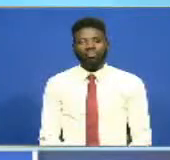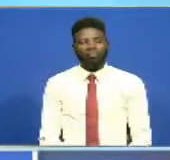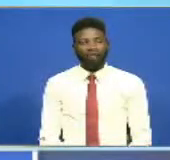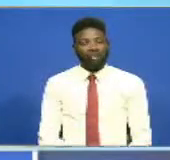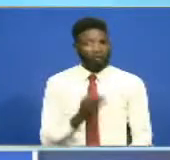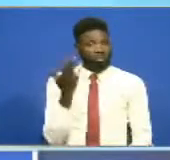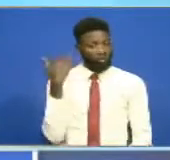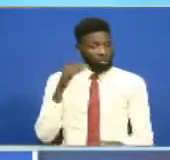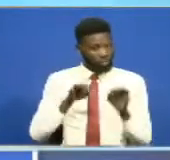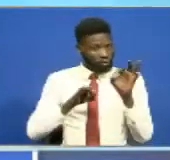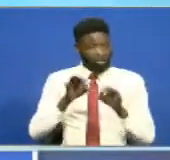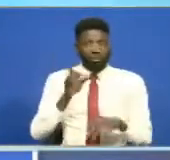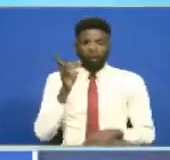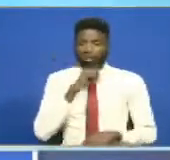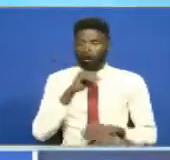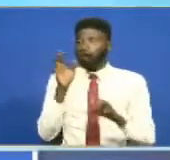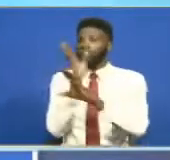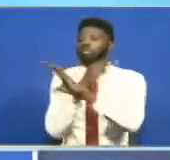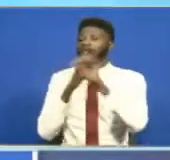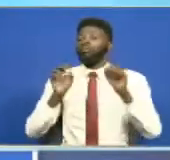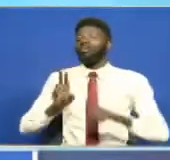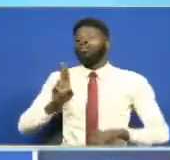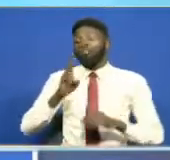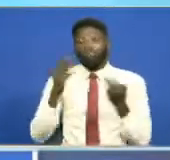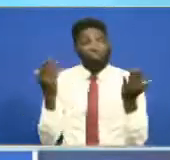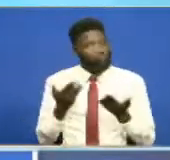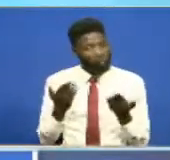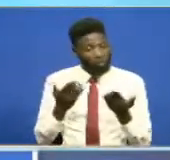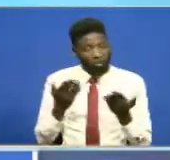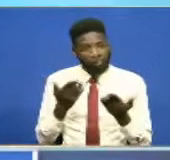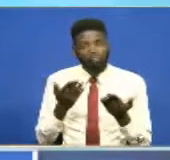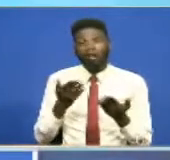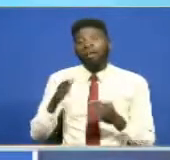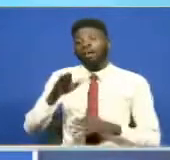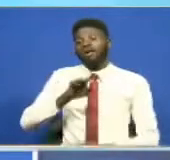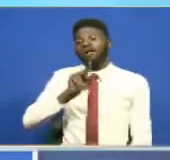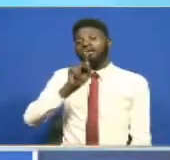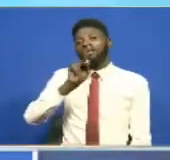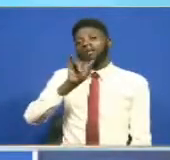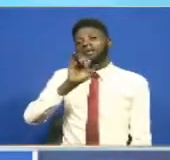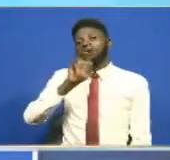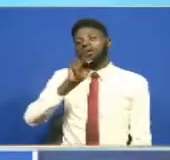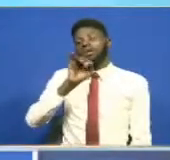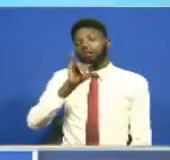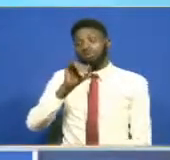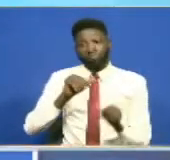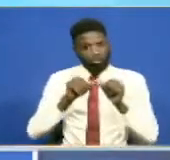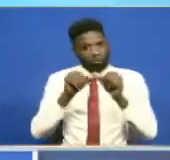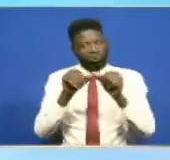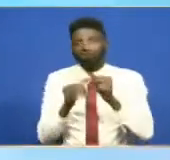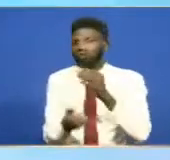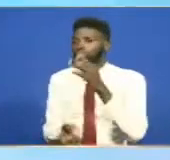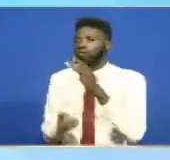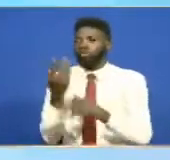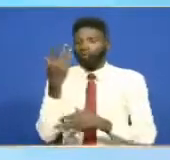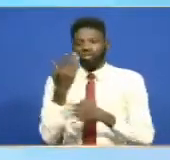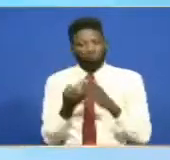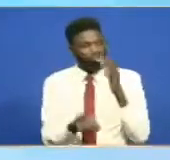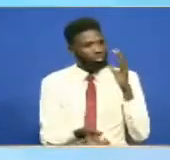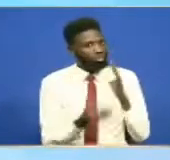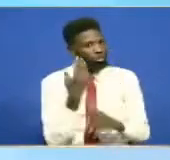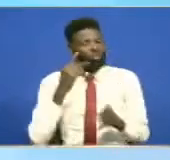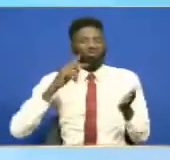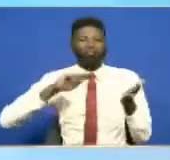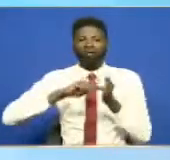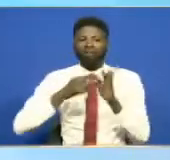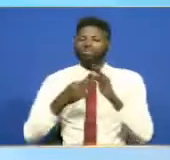Nilivyokueleza pia Rais Uhuru Kenyatta yuko katika eneo bunge la Kieni mtazamaji akizidi kuzindua miradi mbalimbali ya